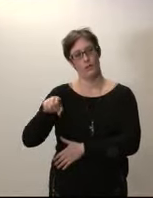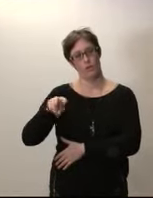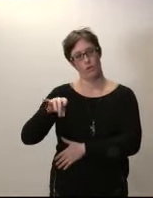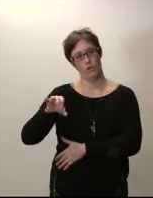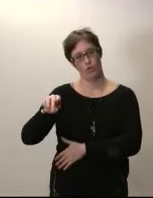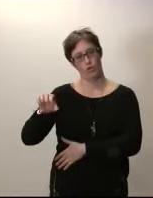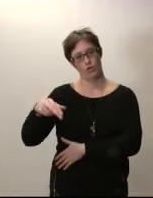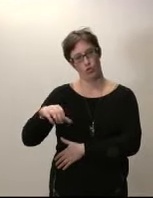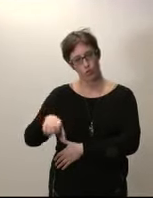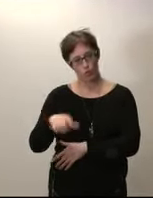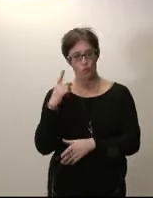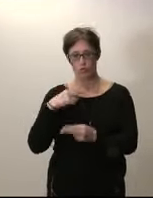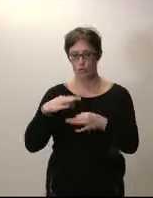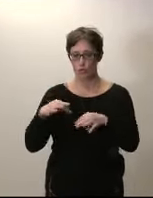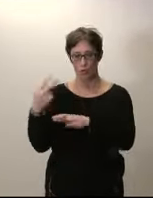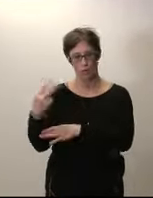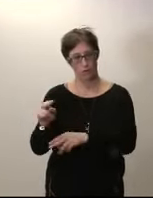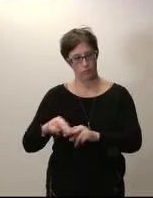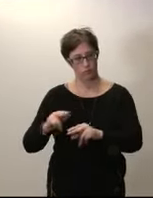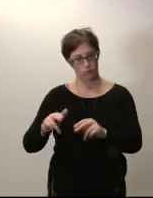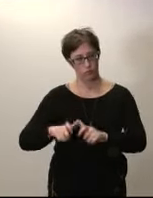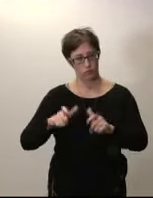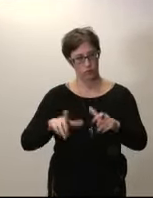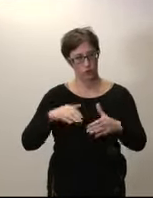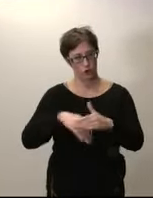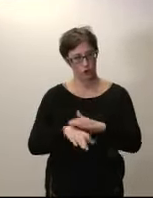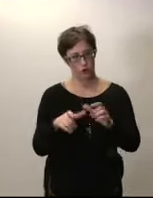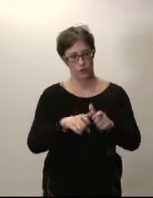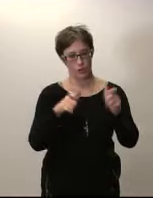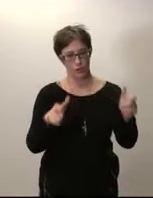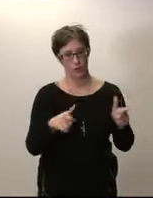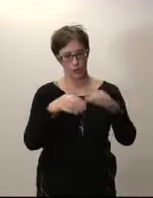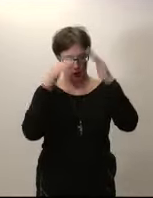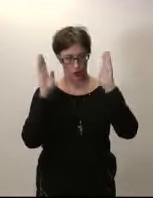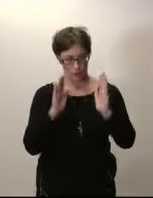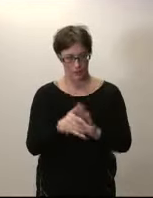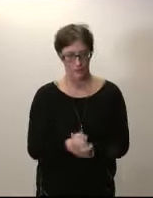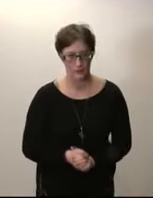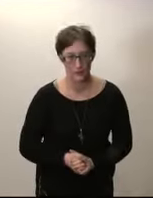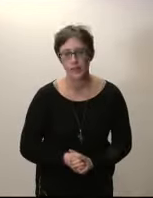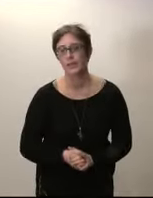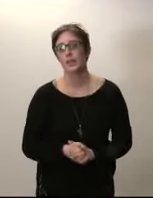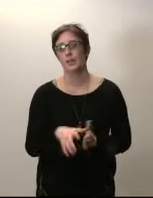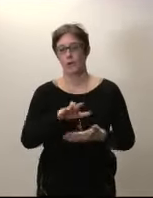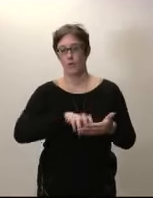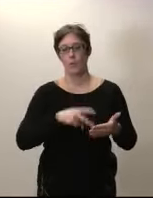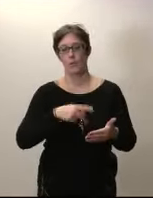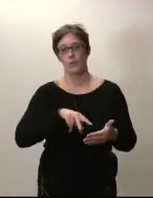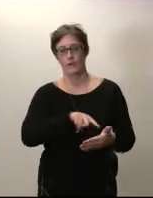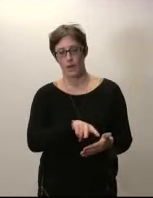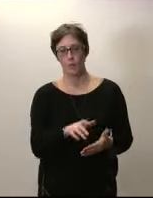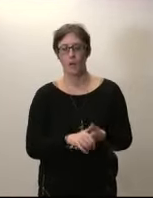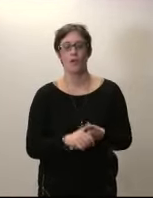extension de ses locaux dans l'enceinte du stade Jeanne d'Arc. Après établissement du procès verbal d'arpentage, en fait,